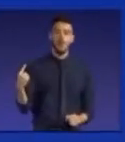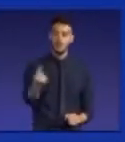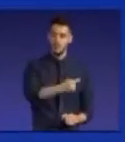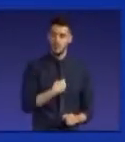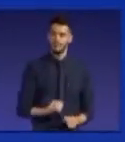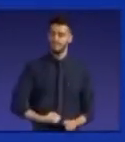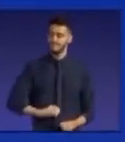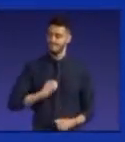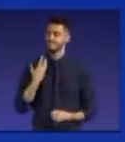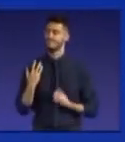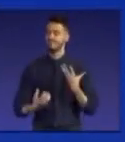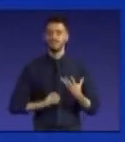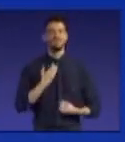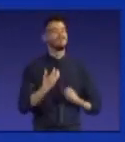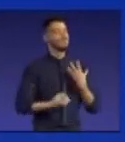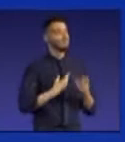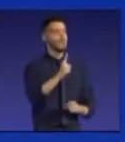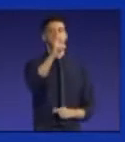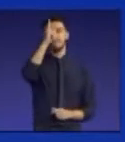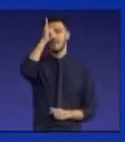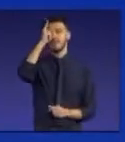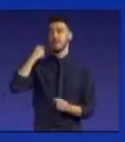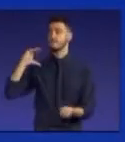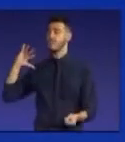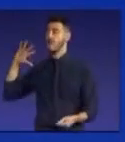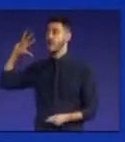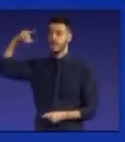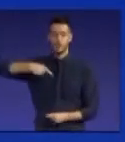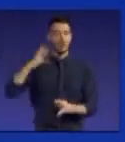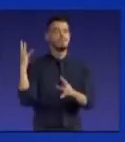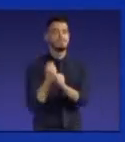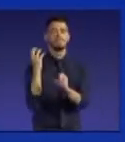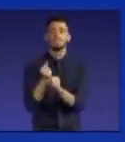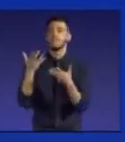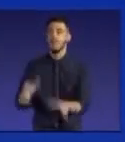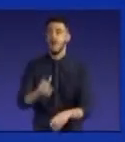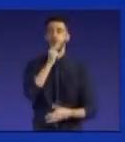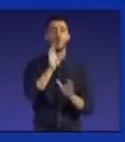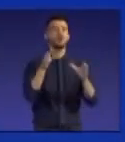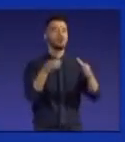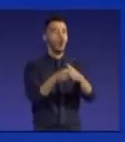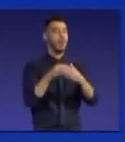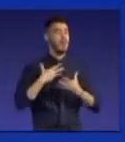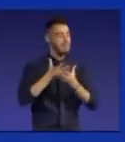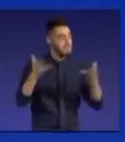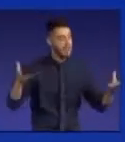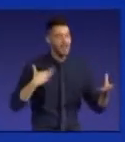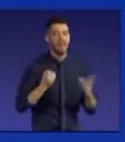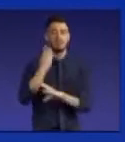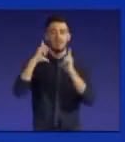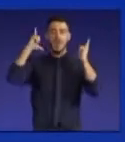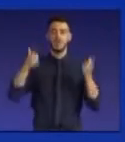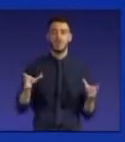αισθανόμαστε υπερήφανοι για αυτό το οποίο πετύχαμε, για το μεγάλο μας κόμμα, για τη μεγάλη μας παράταξη αυτά τα 3